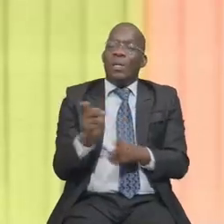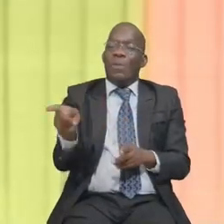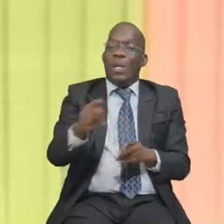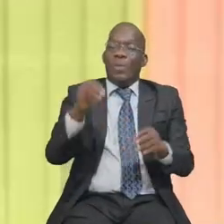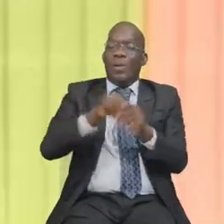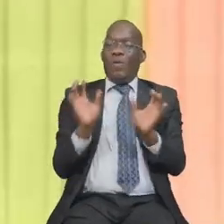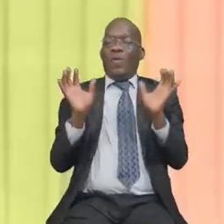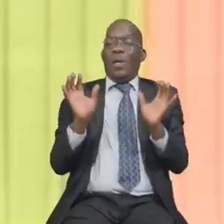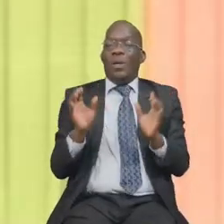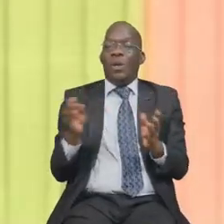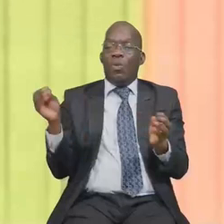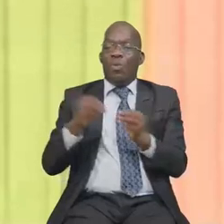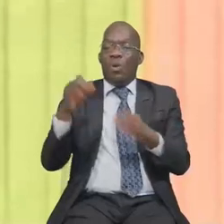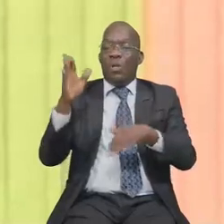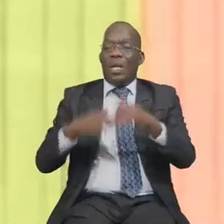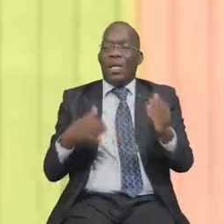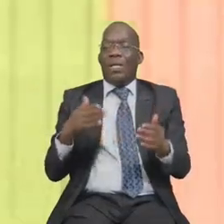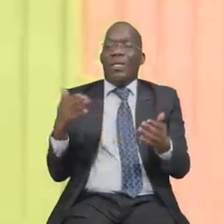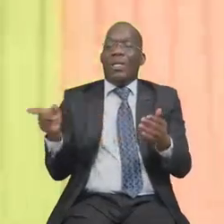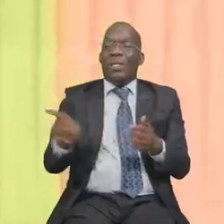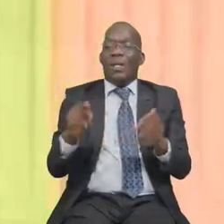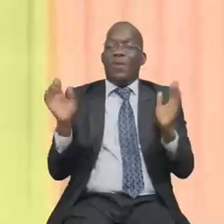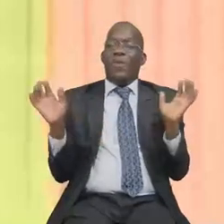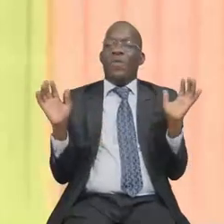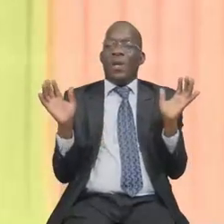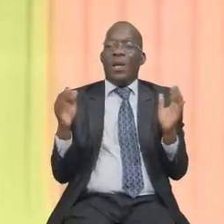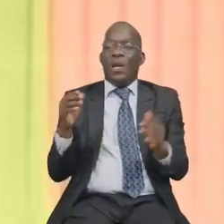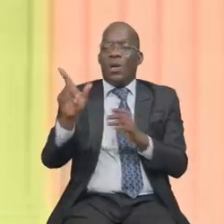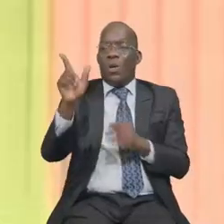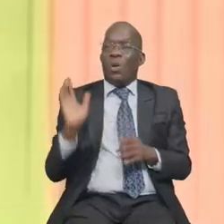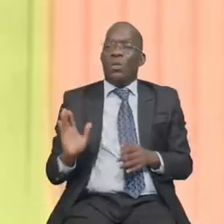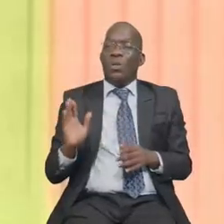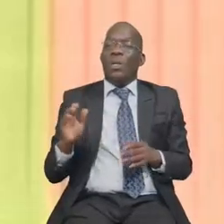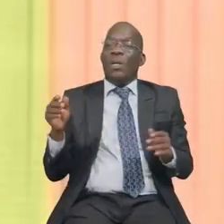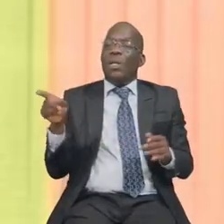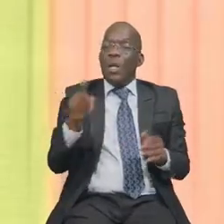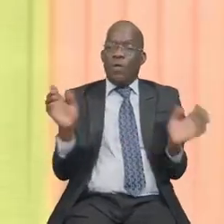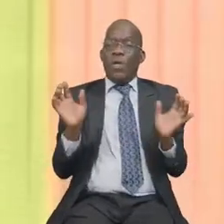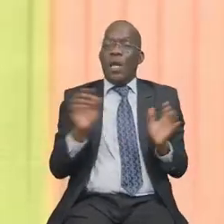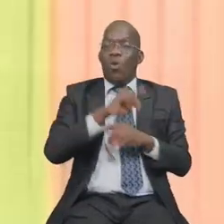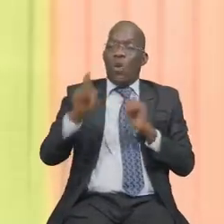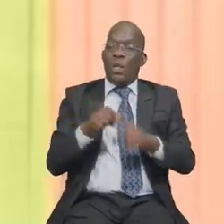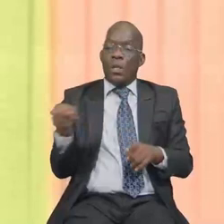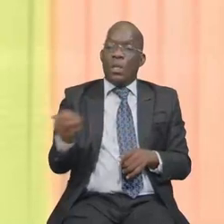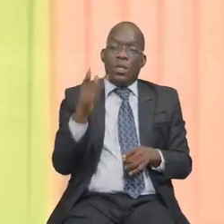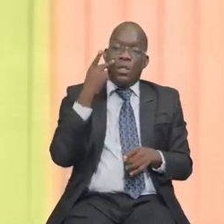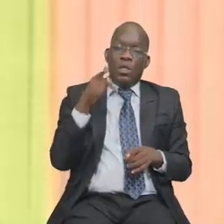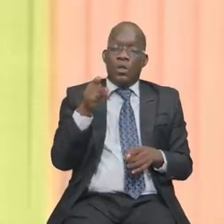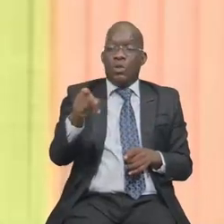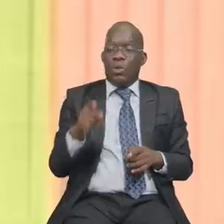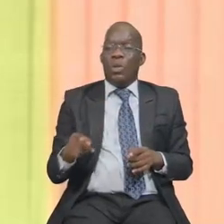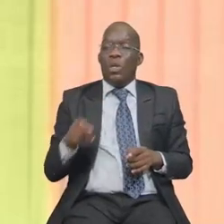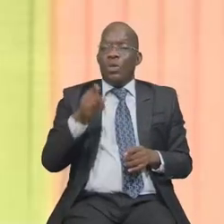Dieu. Et ils tremblent. Chaque fois qu'ils te voient, tu les possèdes. Alors,